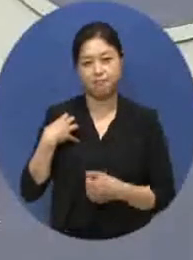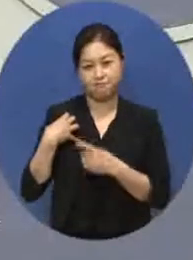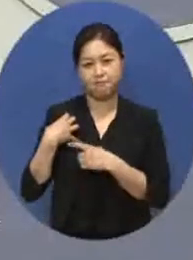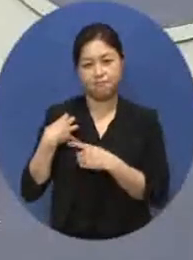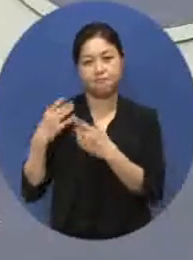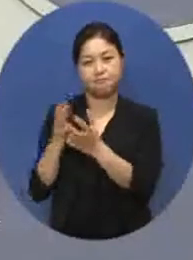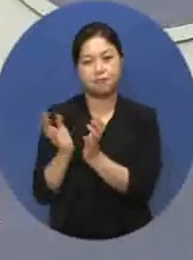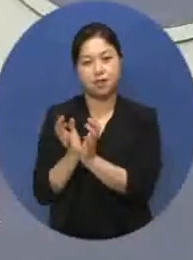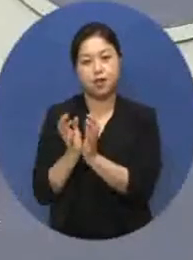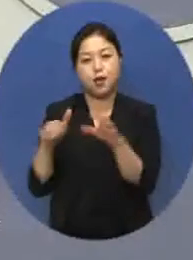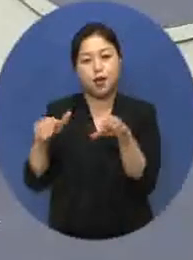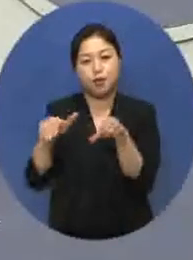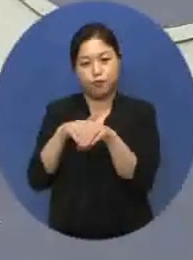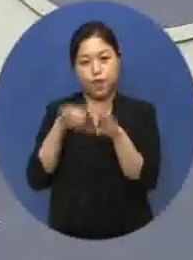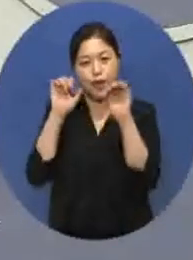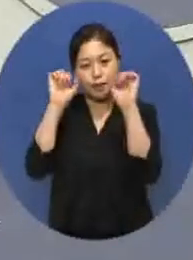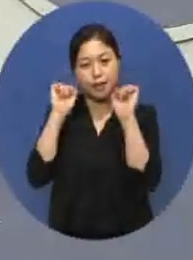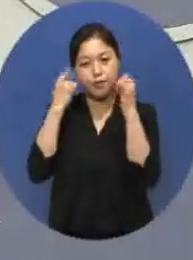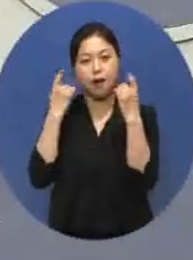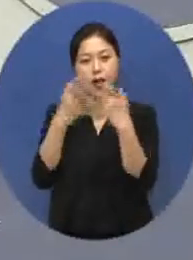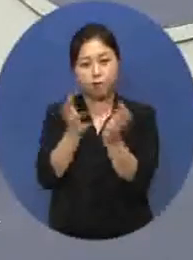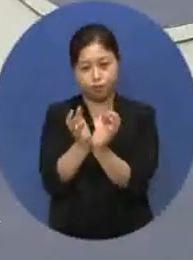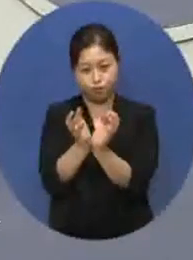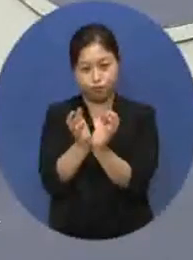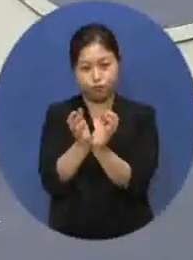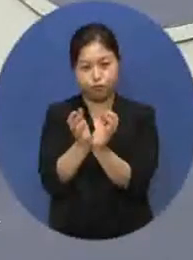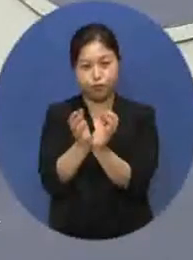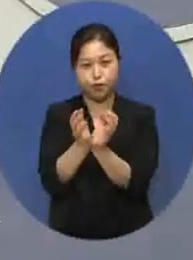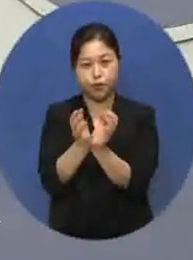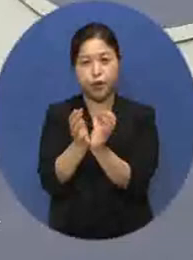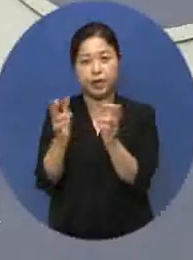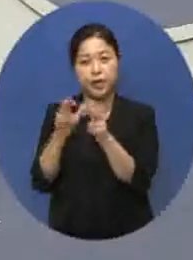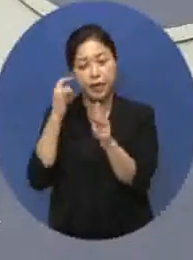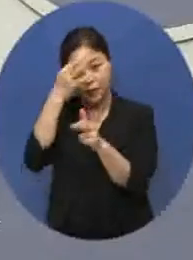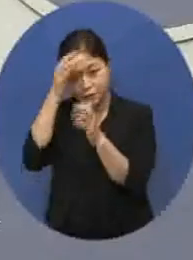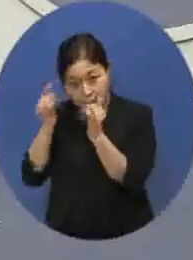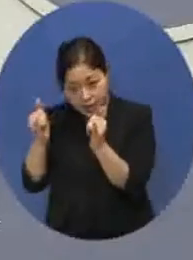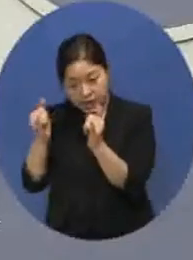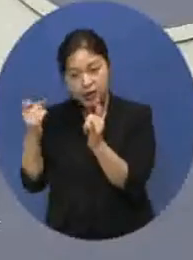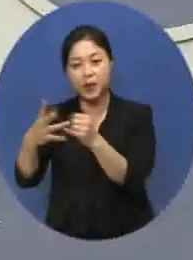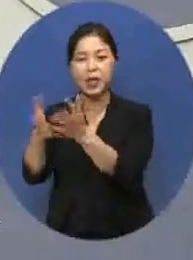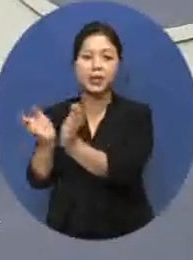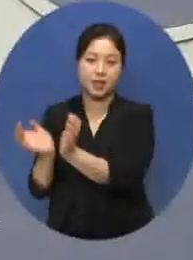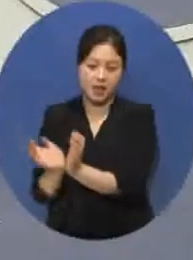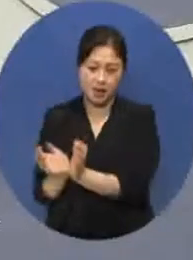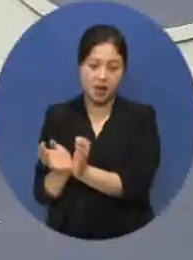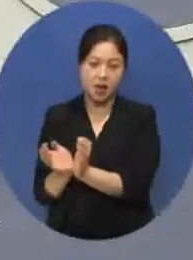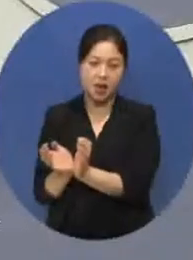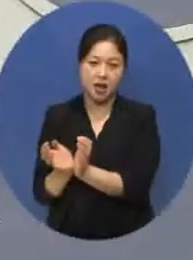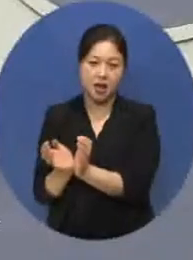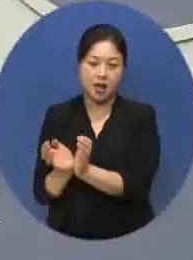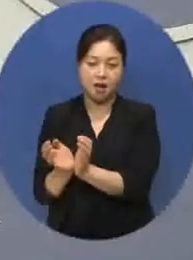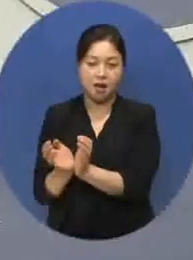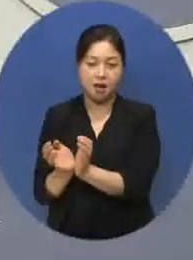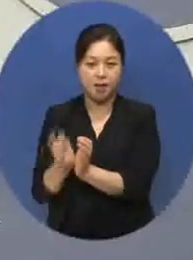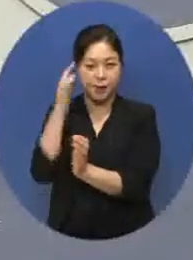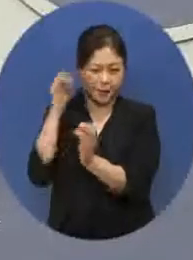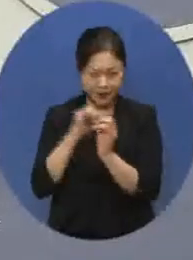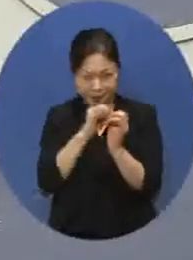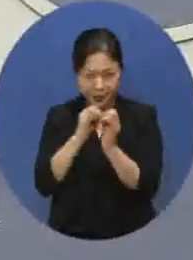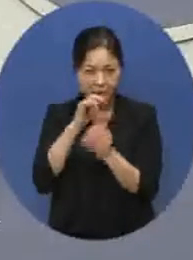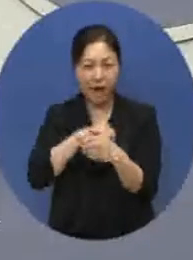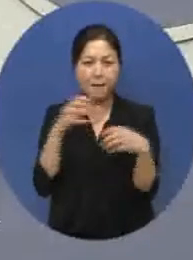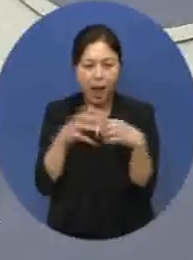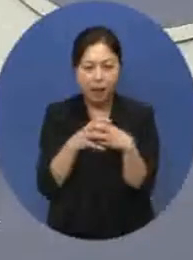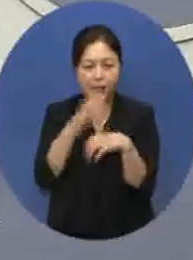문화체육관광부와 또 우리 장애에 많은 예술인 또 예술단체들이 그래도 이렇게 마음이 하나가 돼서